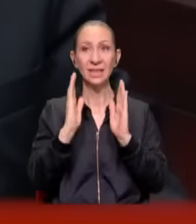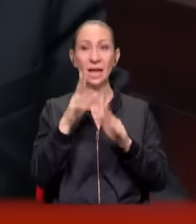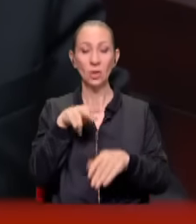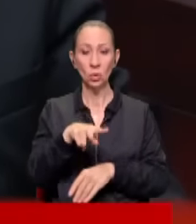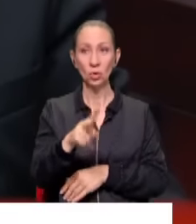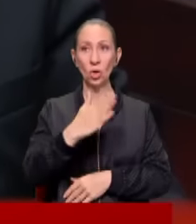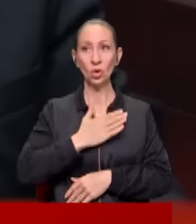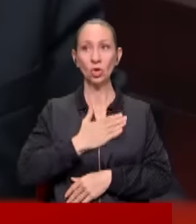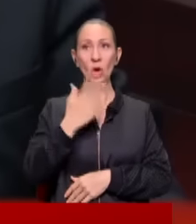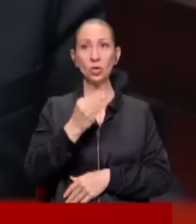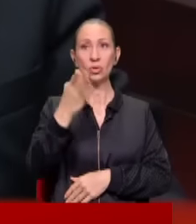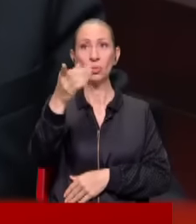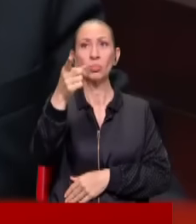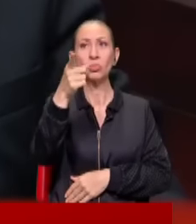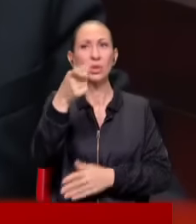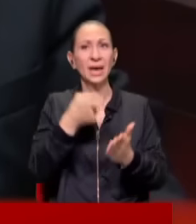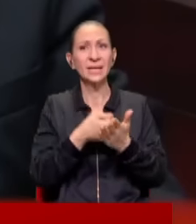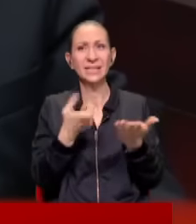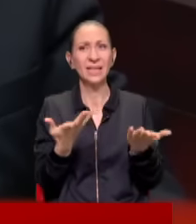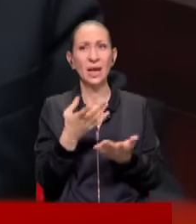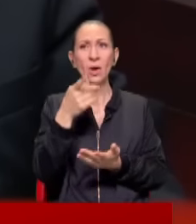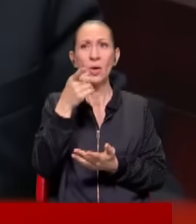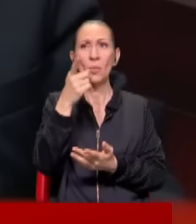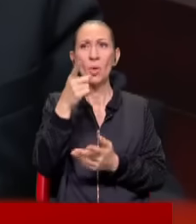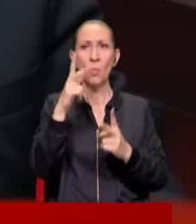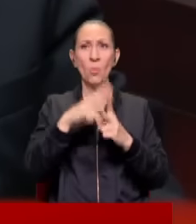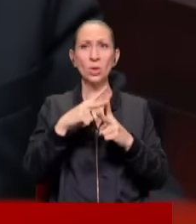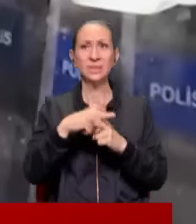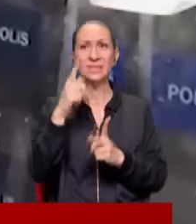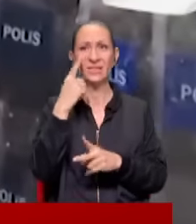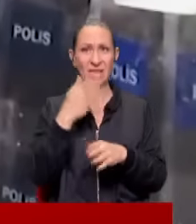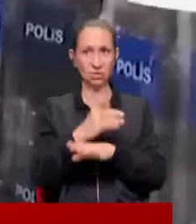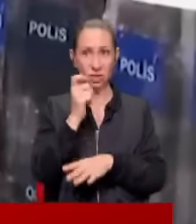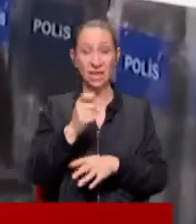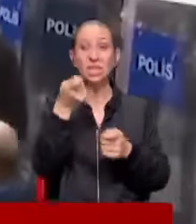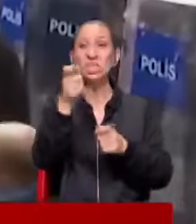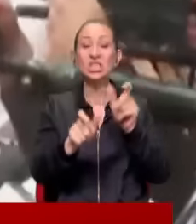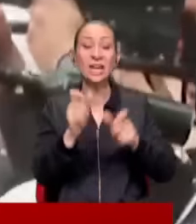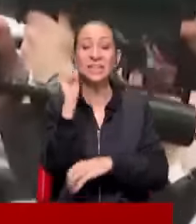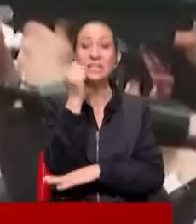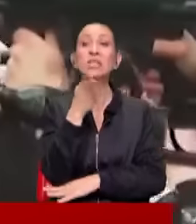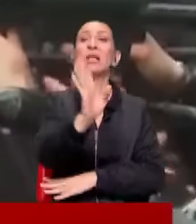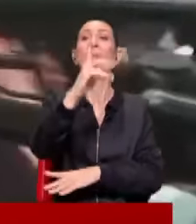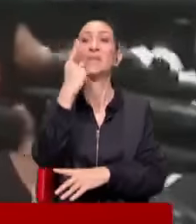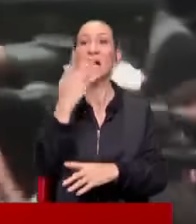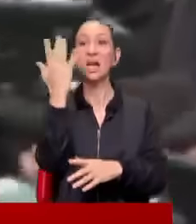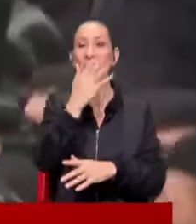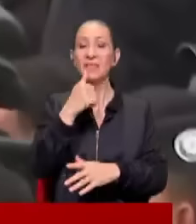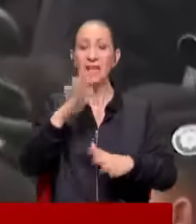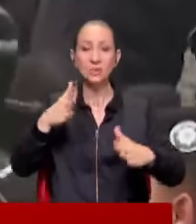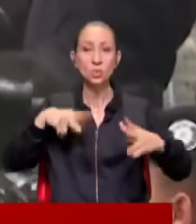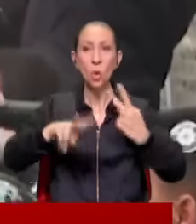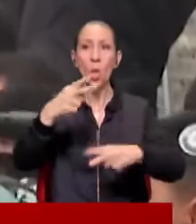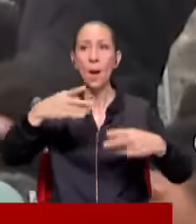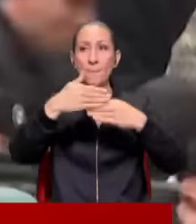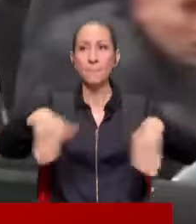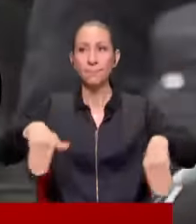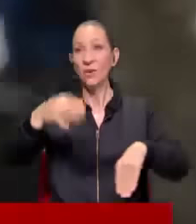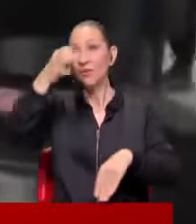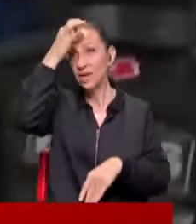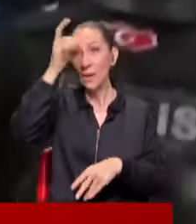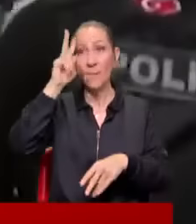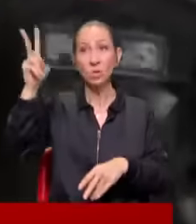yolun önünde oldu. Bunun adı nedir? Bu bir polis devleti gerçeği. İşçiler Taksim'e gidemesin diye kara ve deniz ulaşımı kısıtlandı.